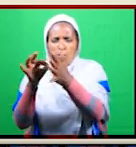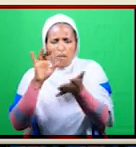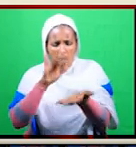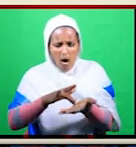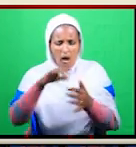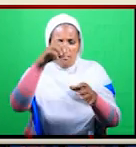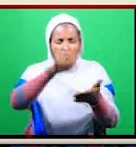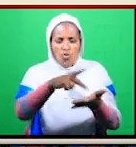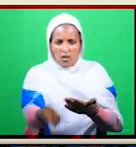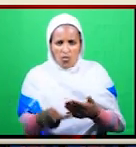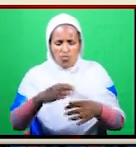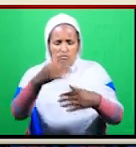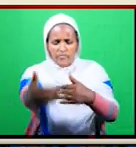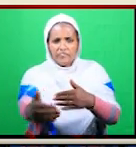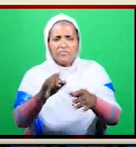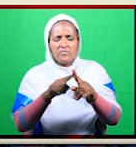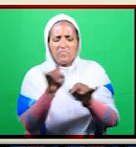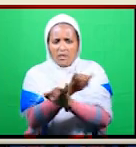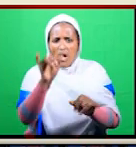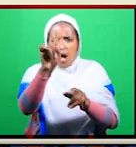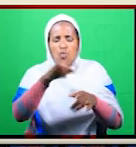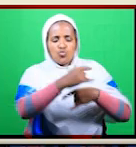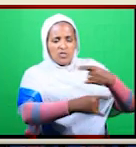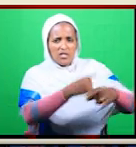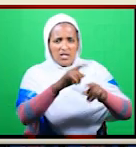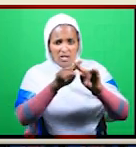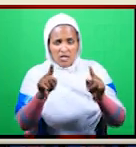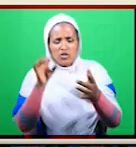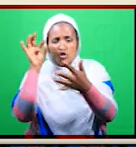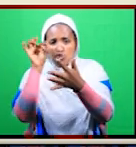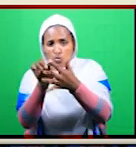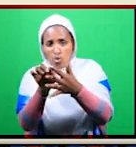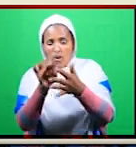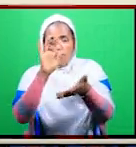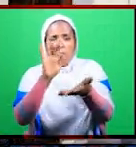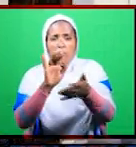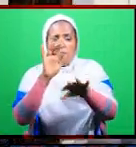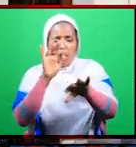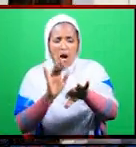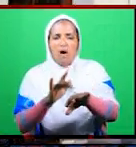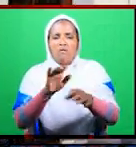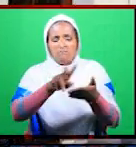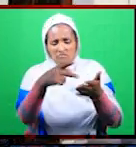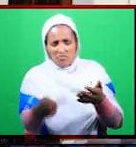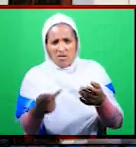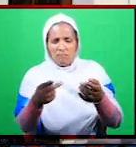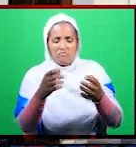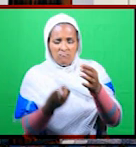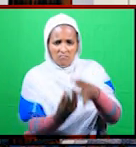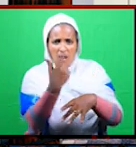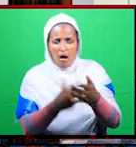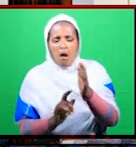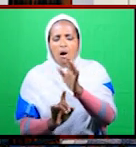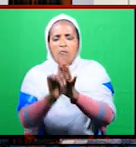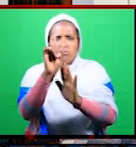የሚወደቀው መንገድ ዳር የሚወደቀው ያው አንዱ ዘር ነው። ግን እሾህ መካከል የወደቀ አደገ፣ በቅሏል፣